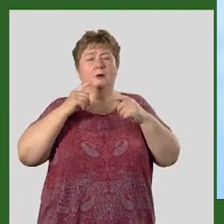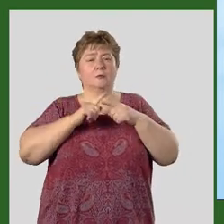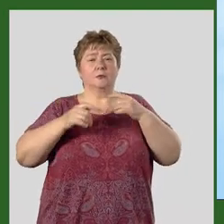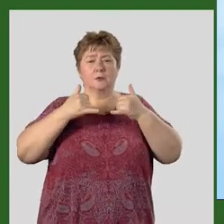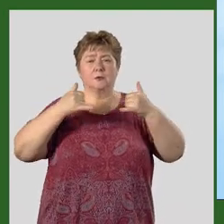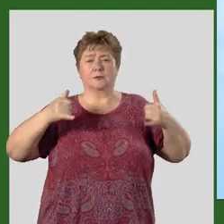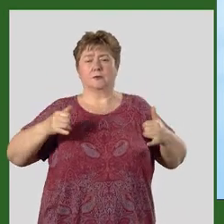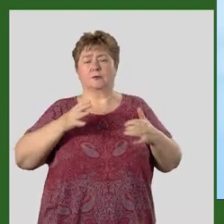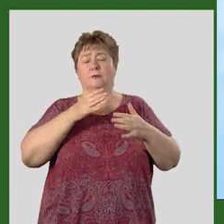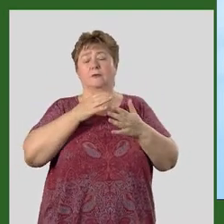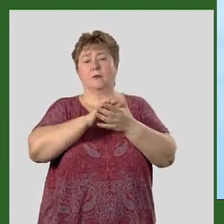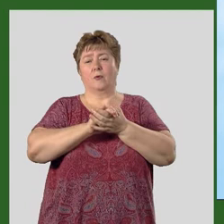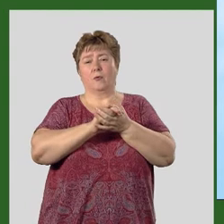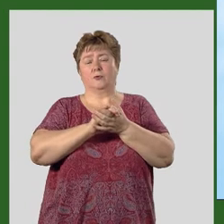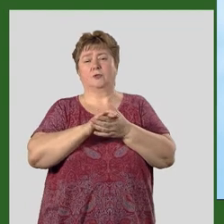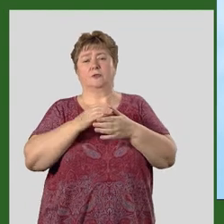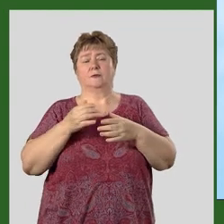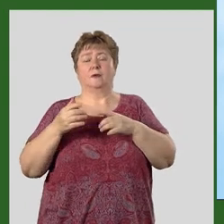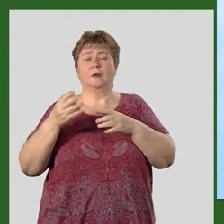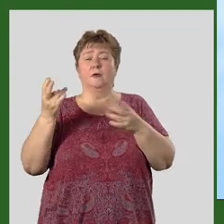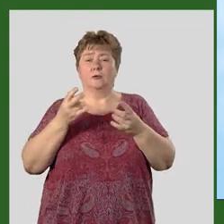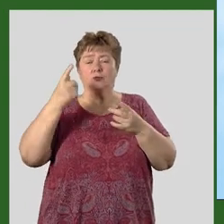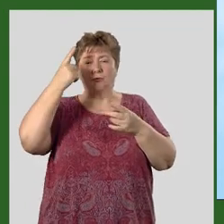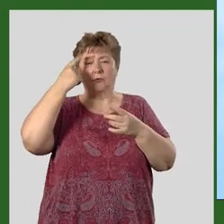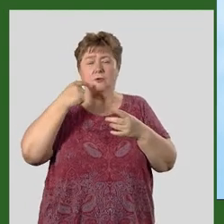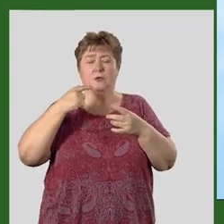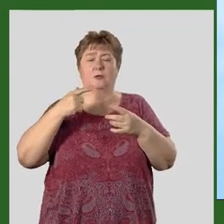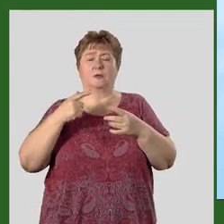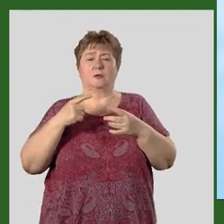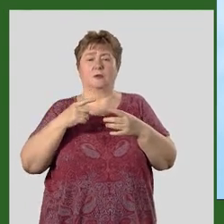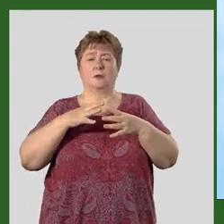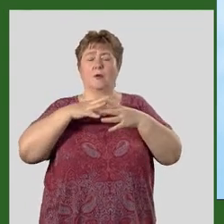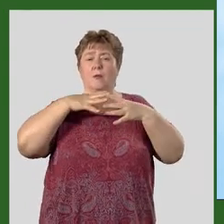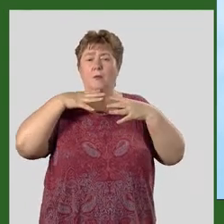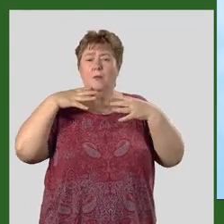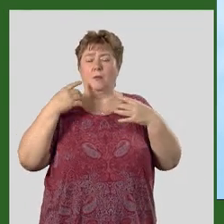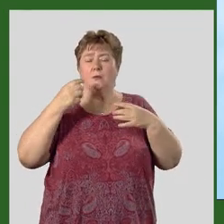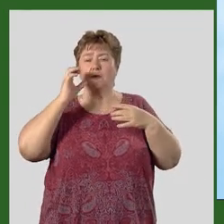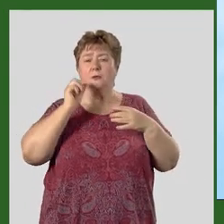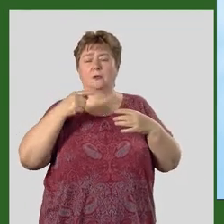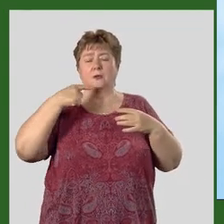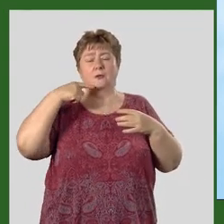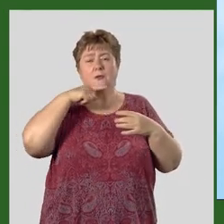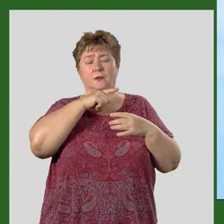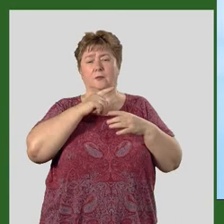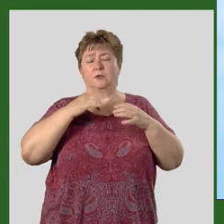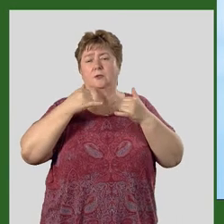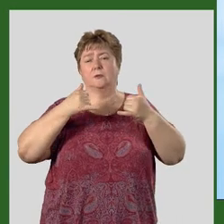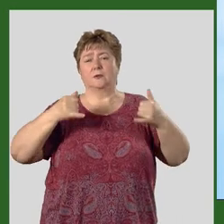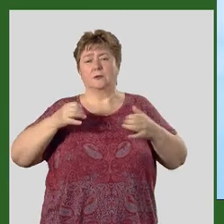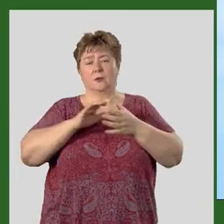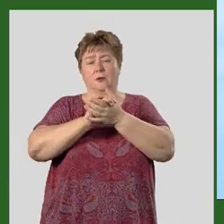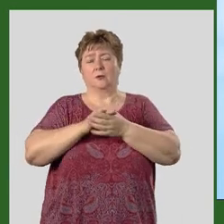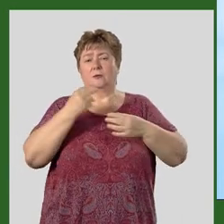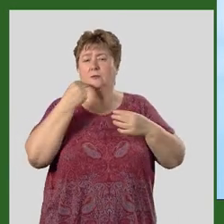стремительно развивающем обществе необходимо обладать знаниями о социально-экономическом развитии общества,